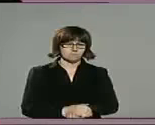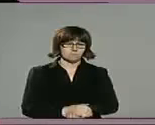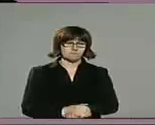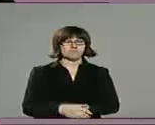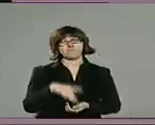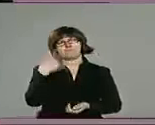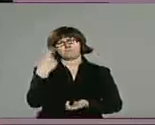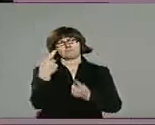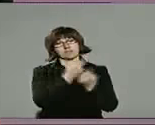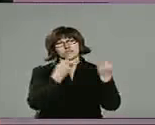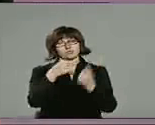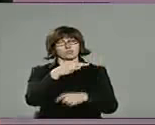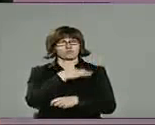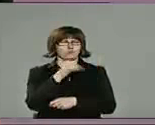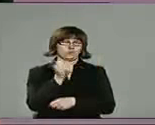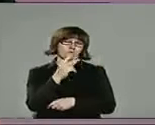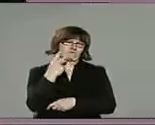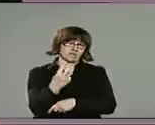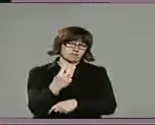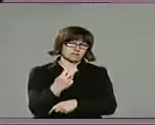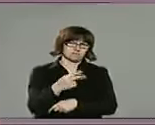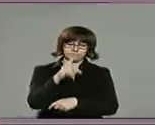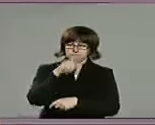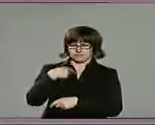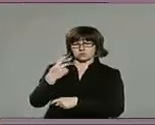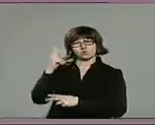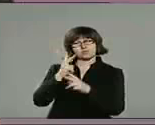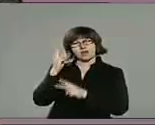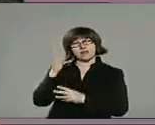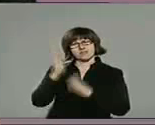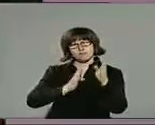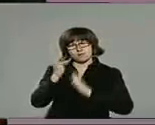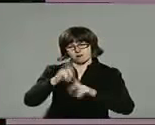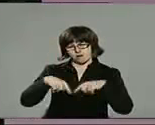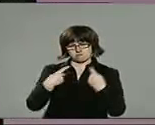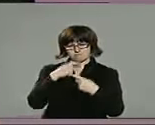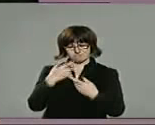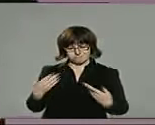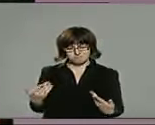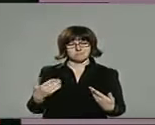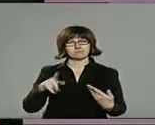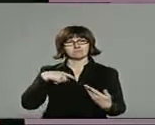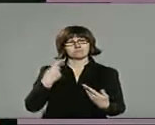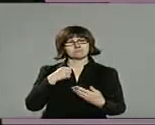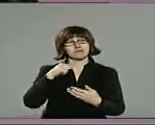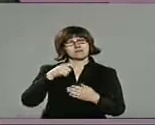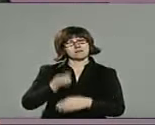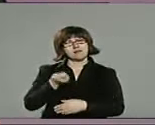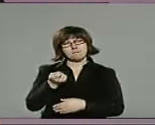Eines ist bei dieser Debatte für uns besonders wichtig. Wenn wir Sozialdemokratinnen und Sozialdemokraten sagen, unser